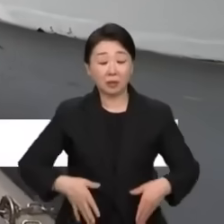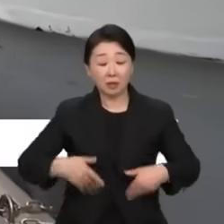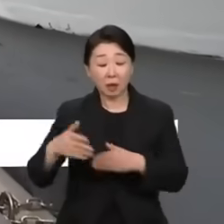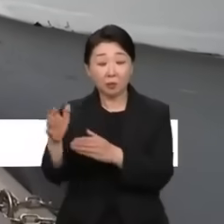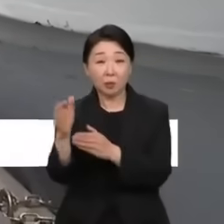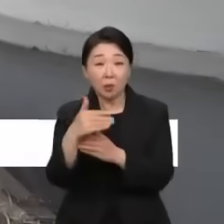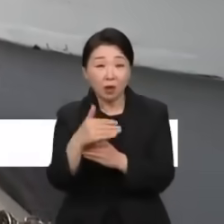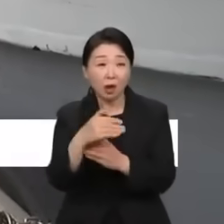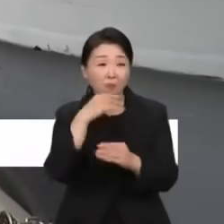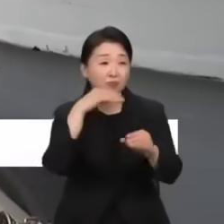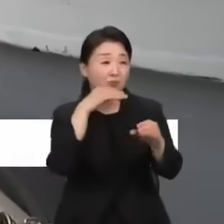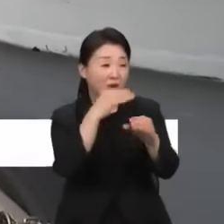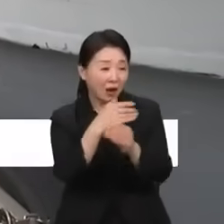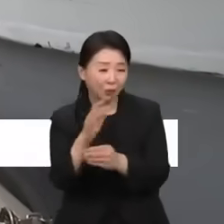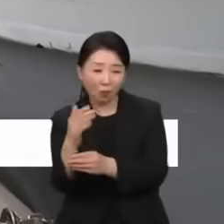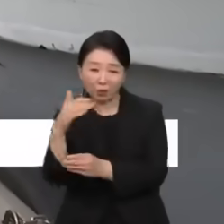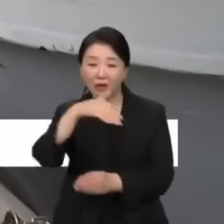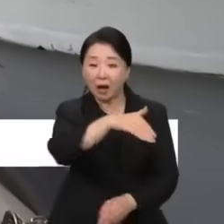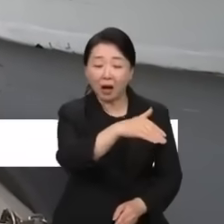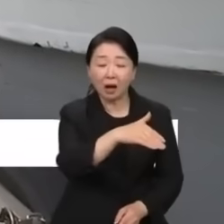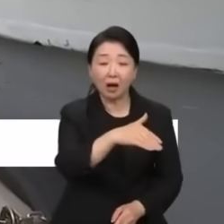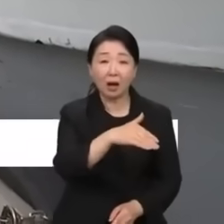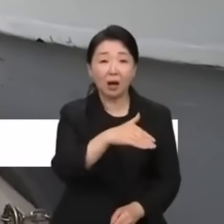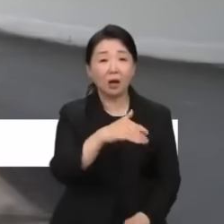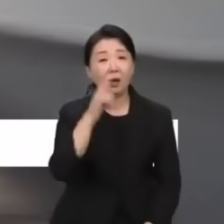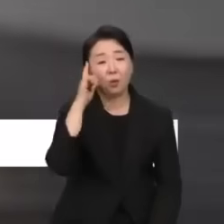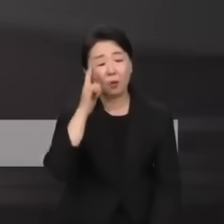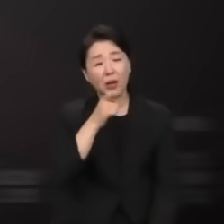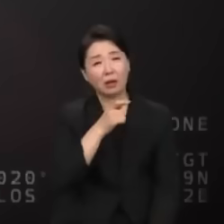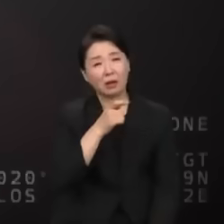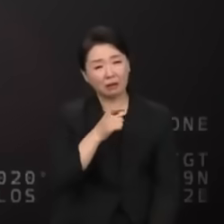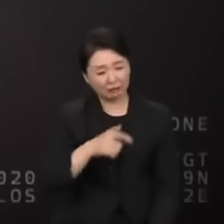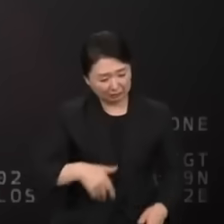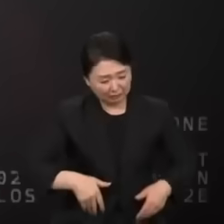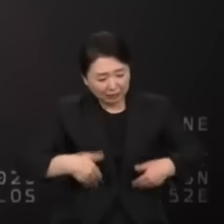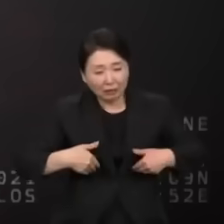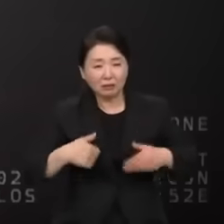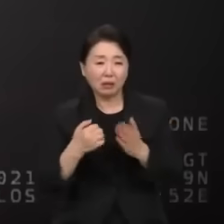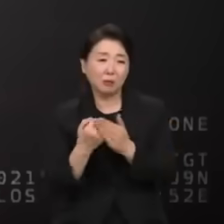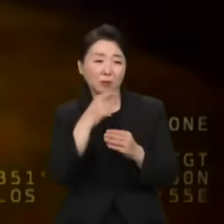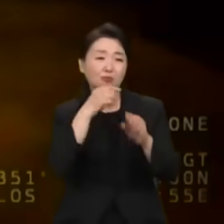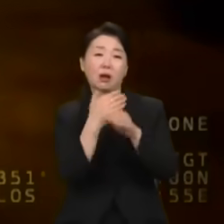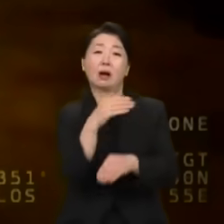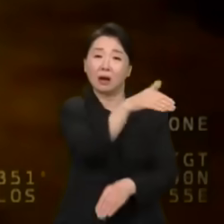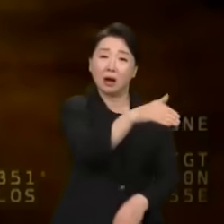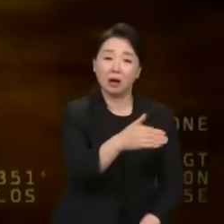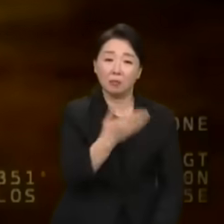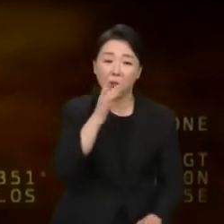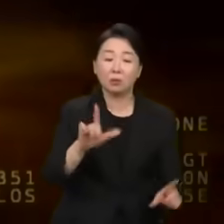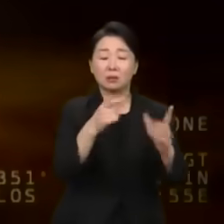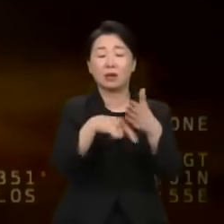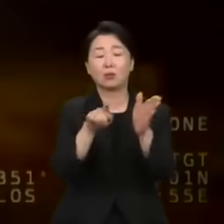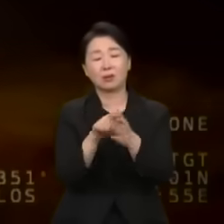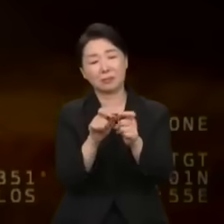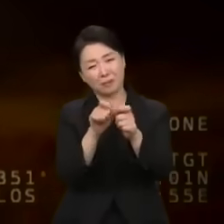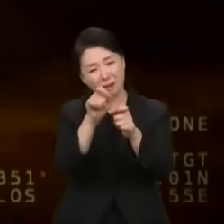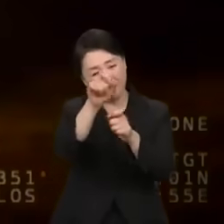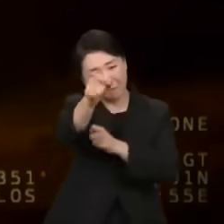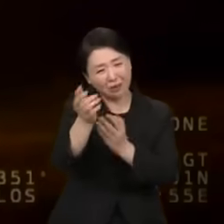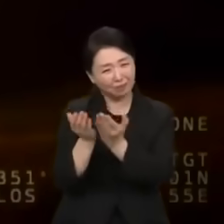북쪽으로 간다고 봐요. 고기가 수온 따라서 이동해 버려요. 어선들은 먹고 살기 위해 더 위험한 먼 바다로 나가야